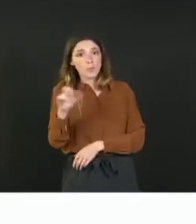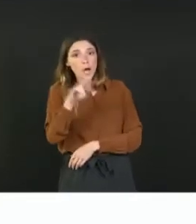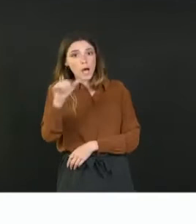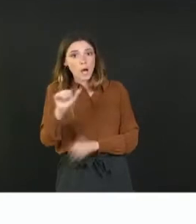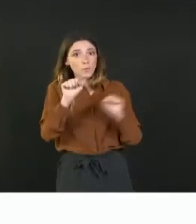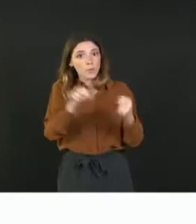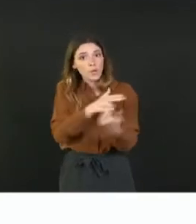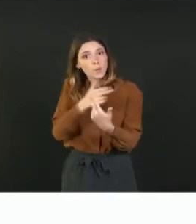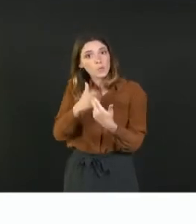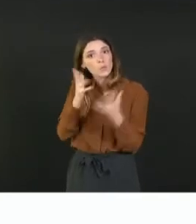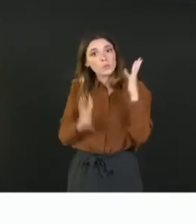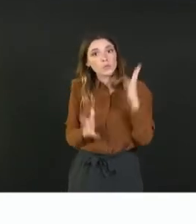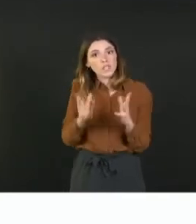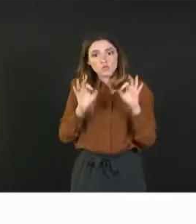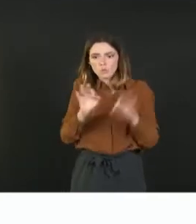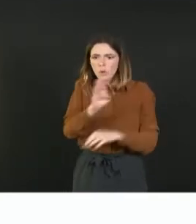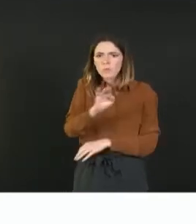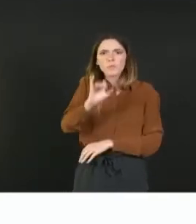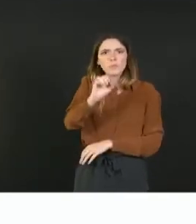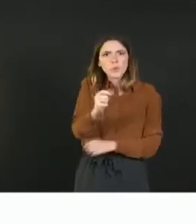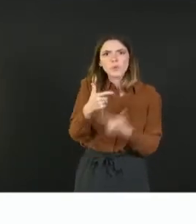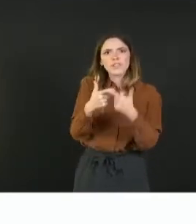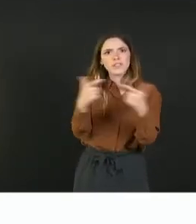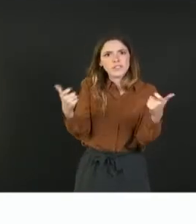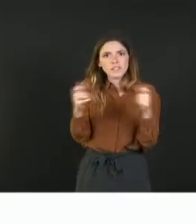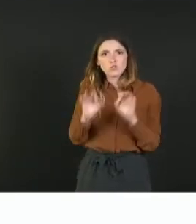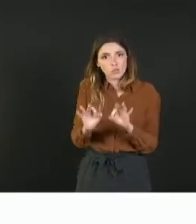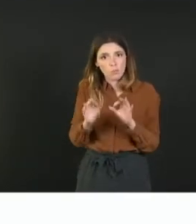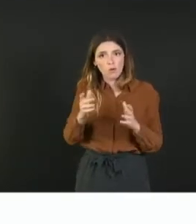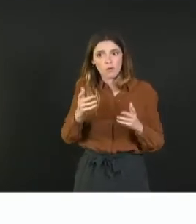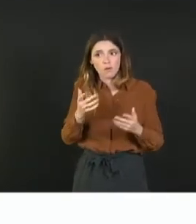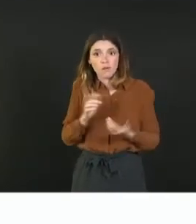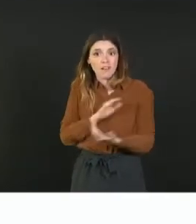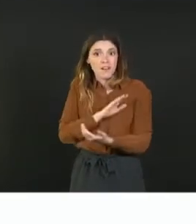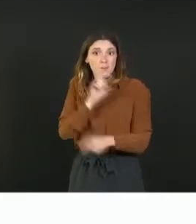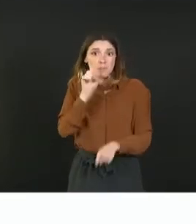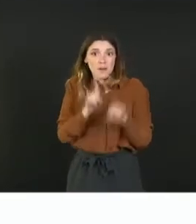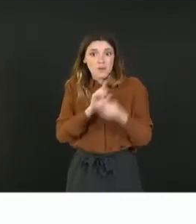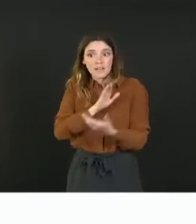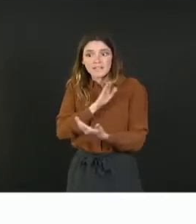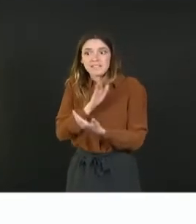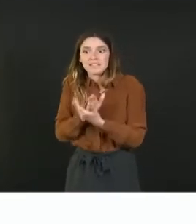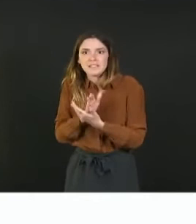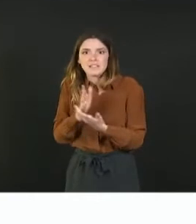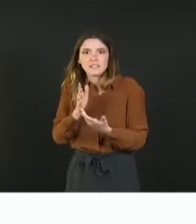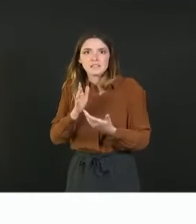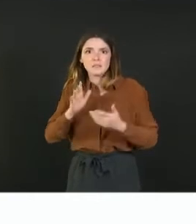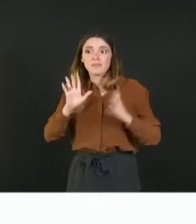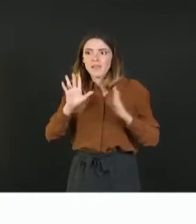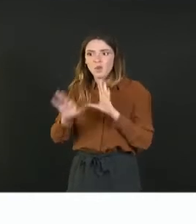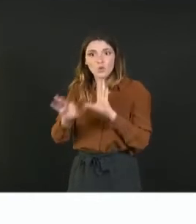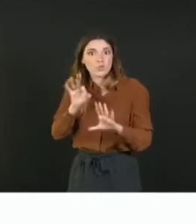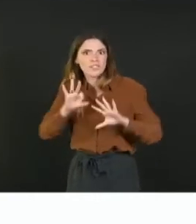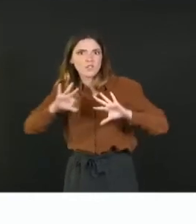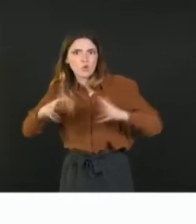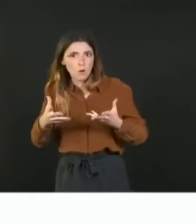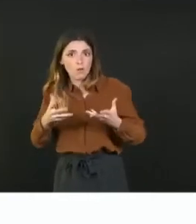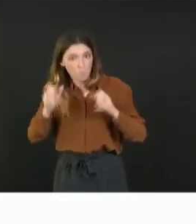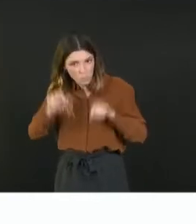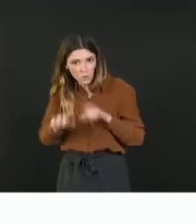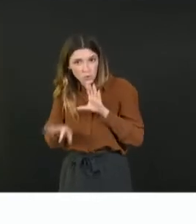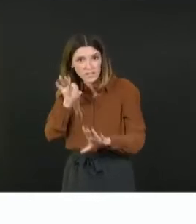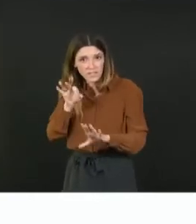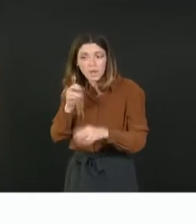Quelle biodiversité, oui, il faut choisir ? Est-ce qu'il y a à choisir ? Comment on arbitre entre la violette de Rouen, celle qui va se développer dans